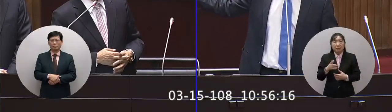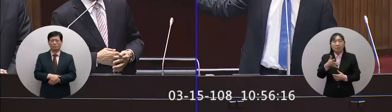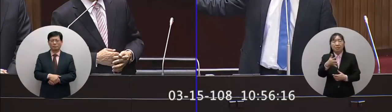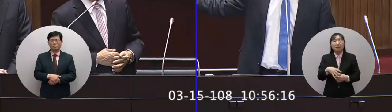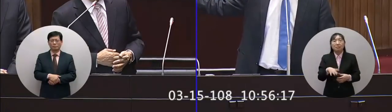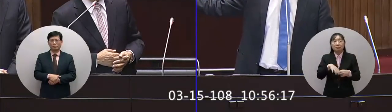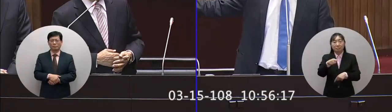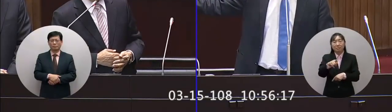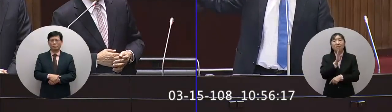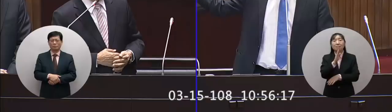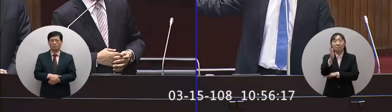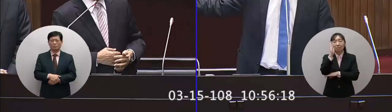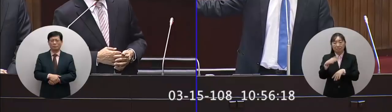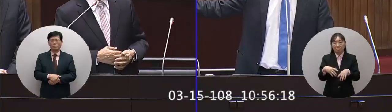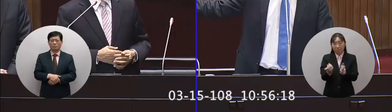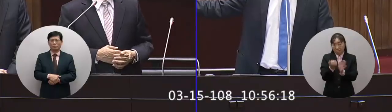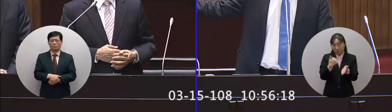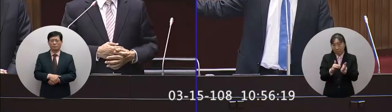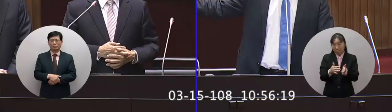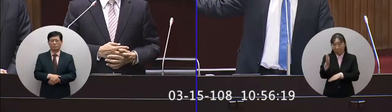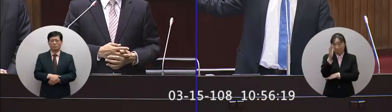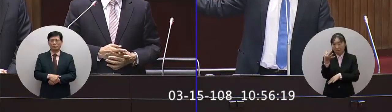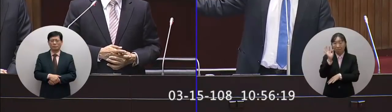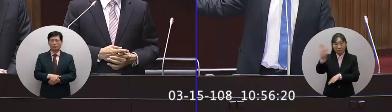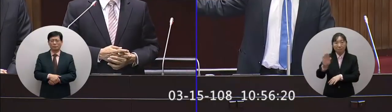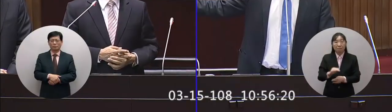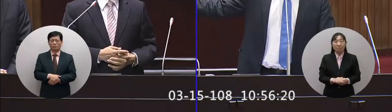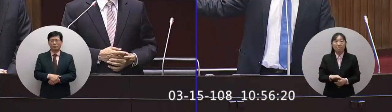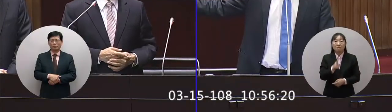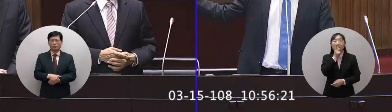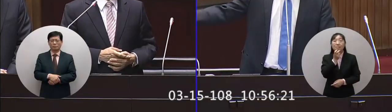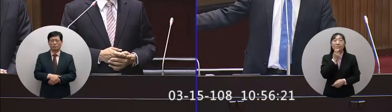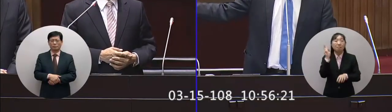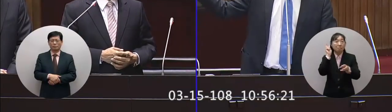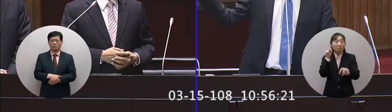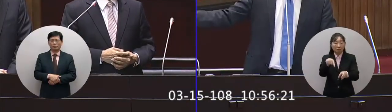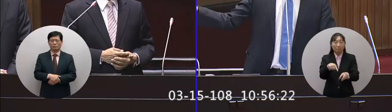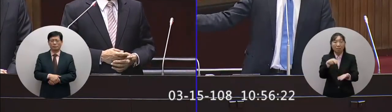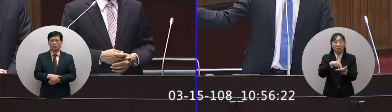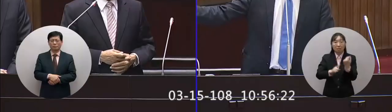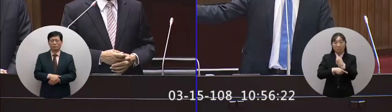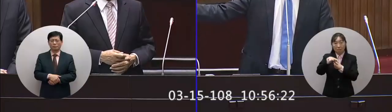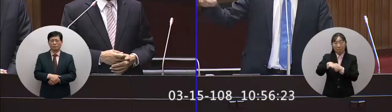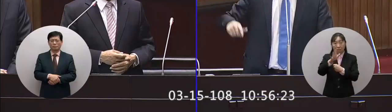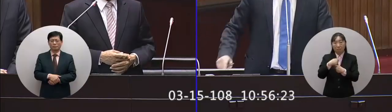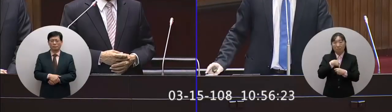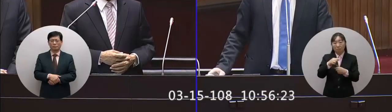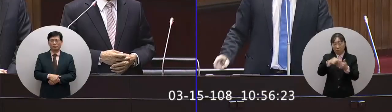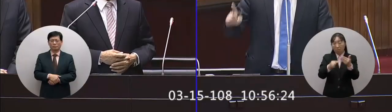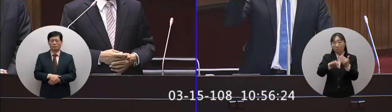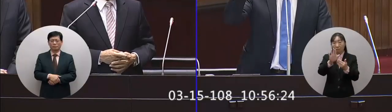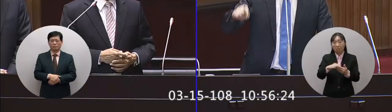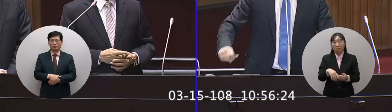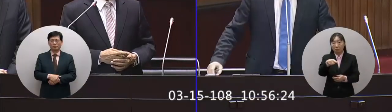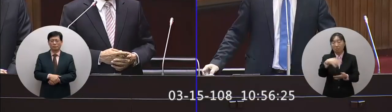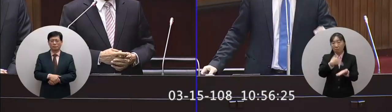就是政府的预算，政府的钱，中央广播电台立法院有通过设置的条例，